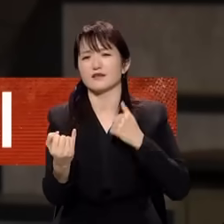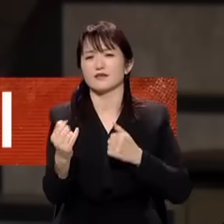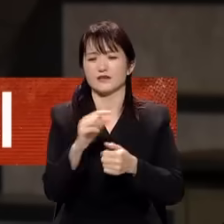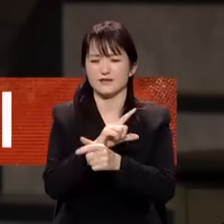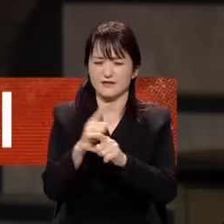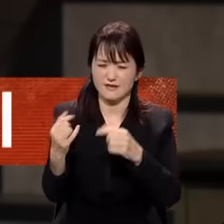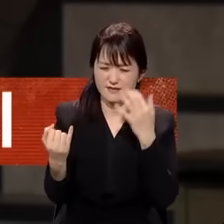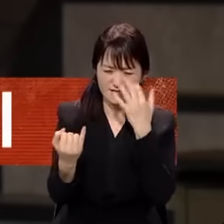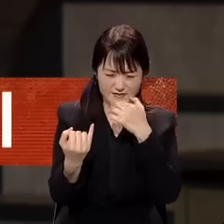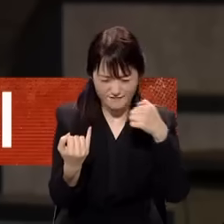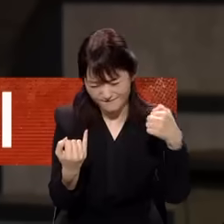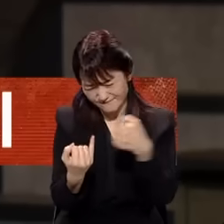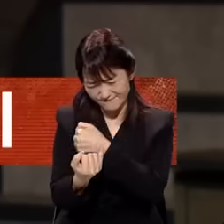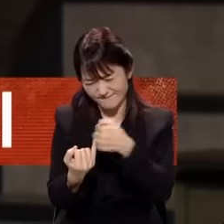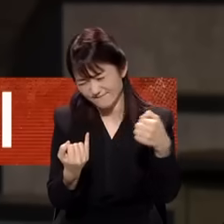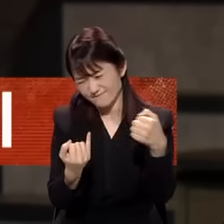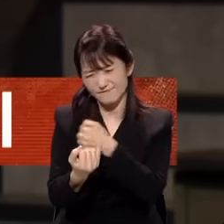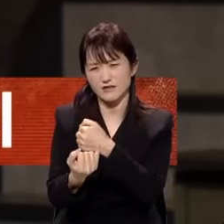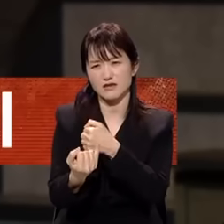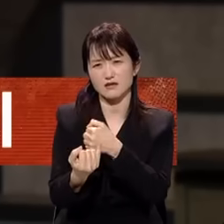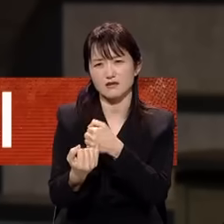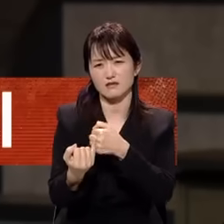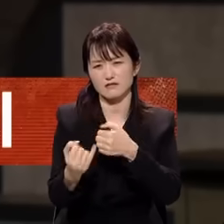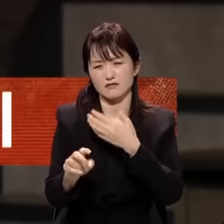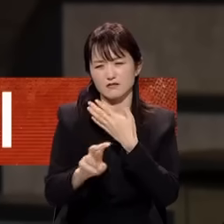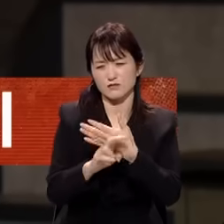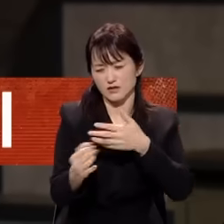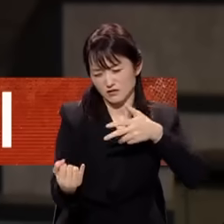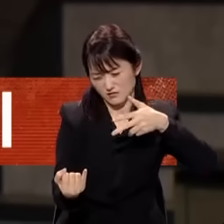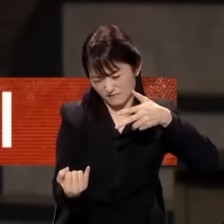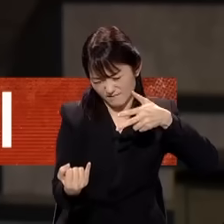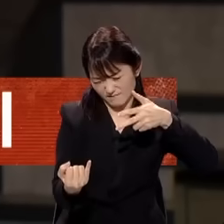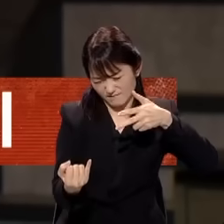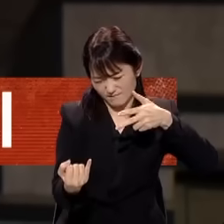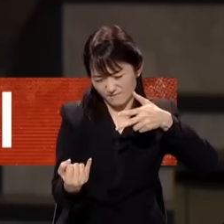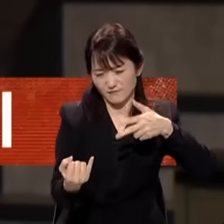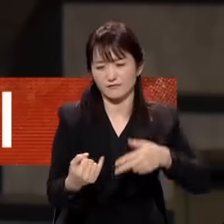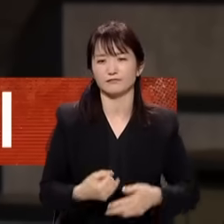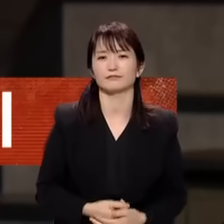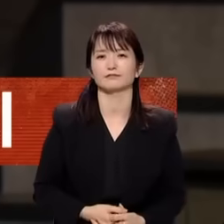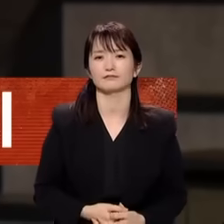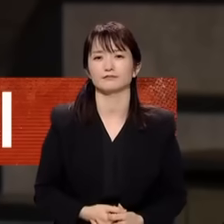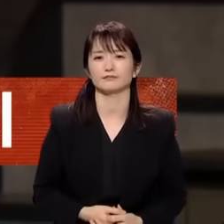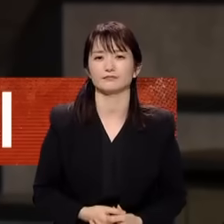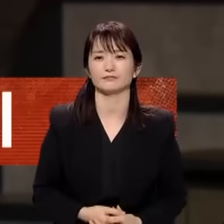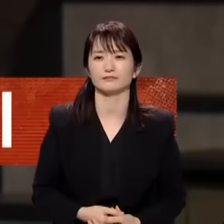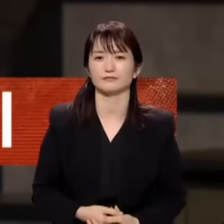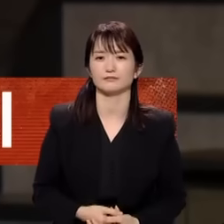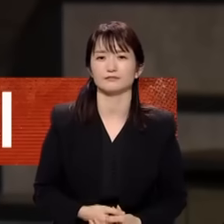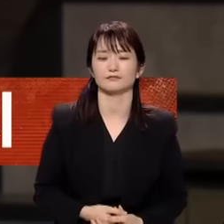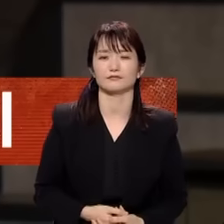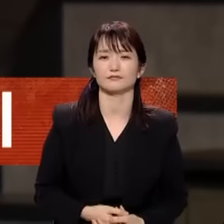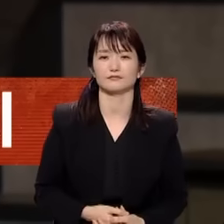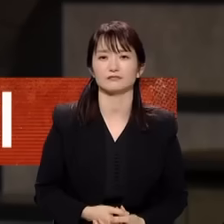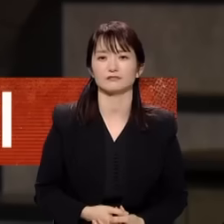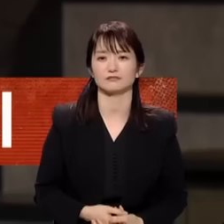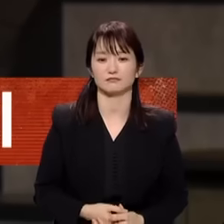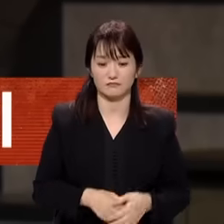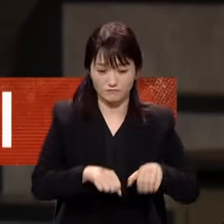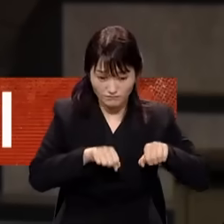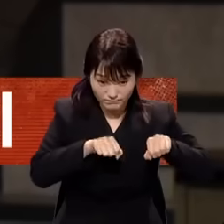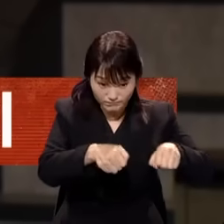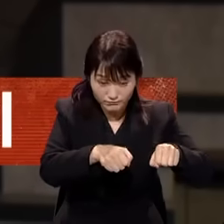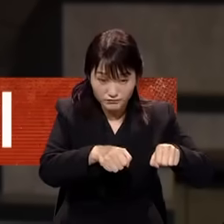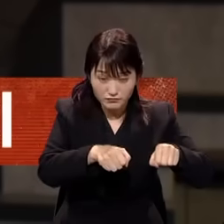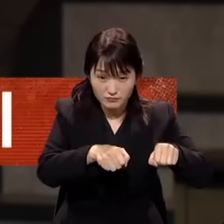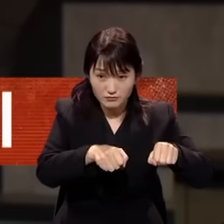성폭행을 비롯한 일들을 저질렀던 것이 이 사건의 핵심이 아니던가요? 그 그러면 이게 단순히 오토바이를 갖다가